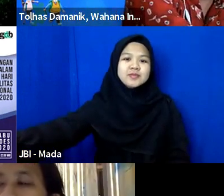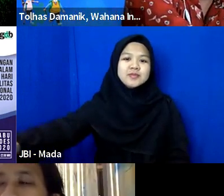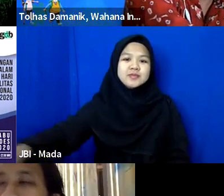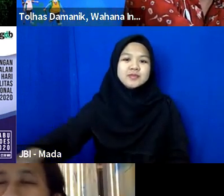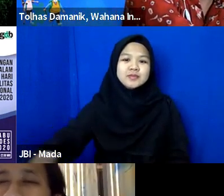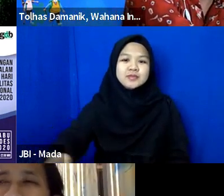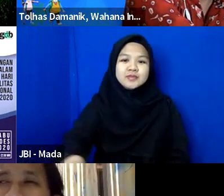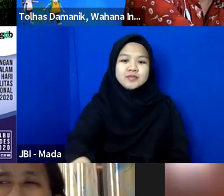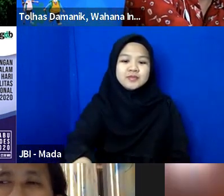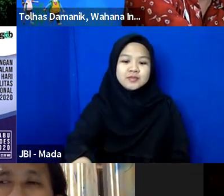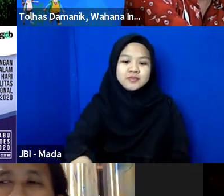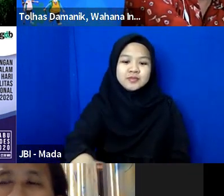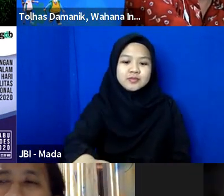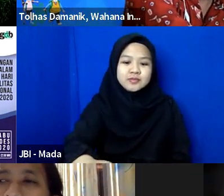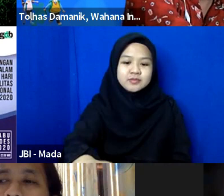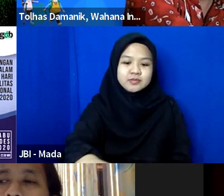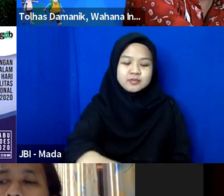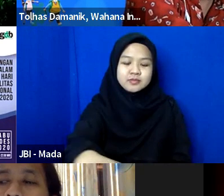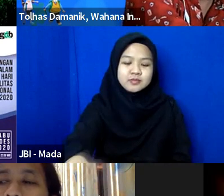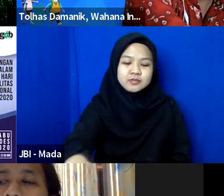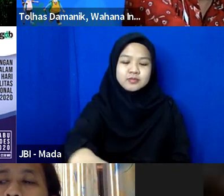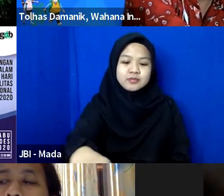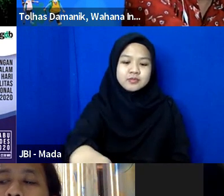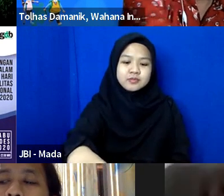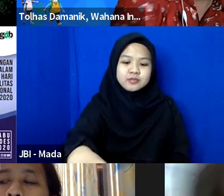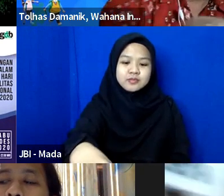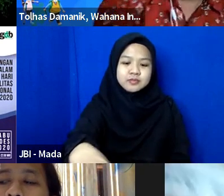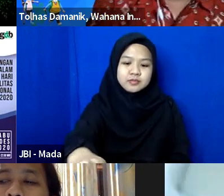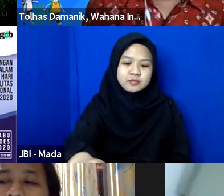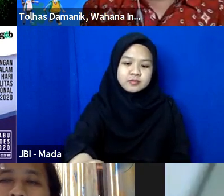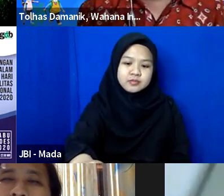Oh ya halo halo